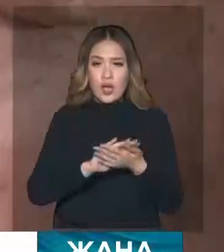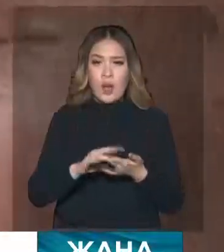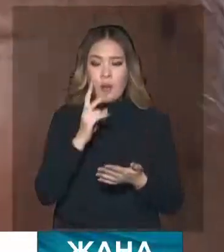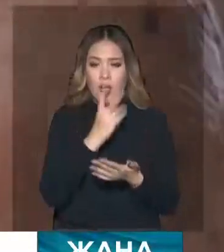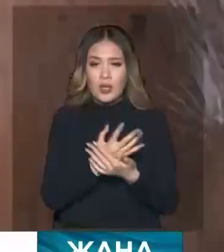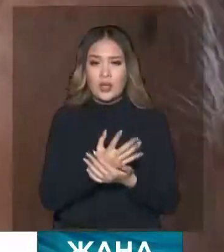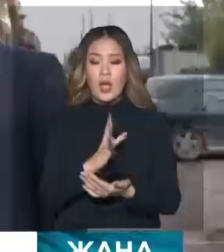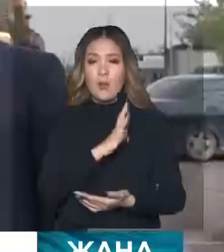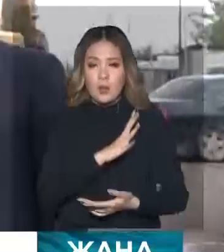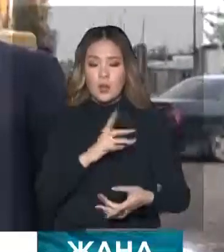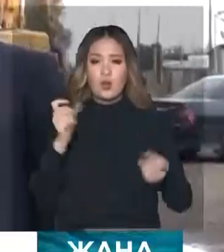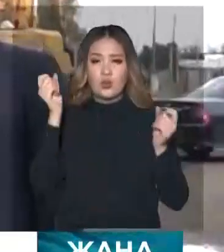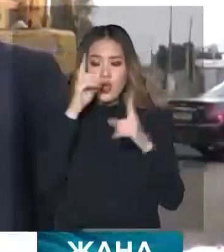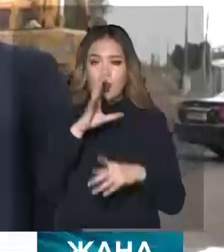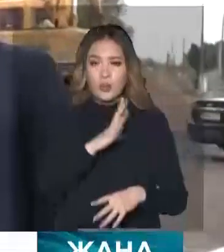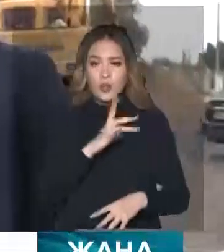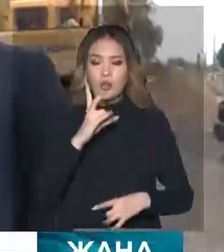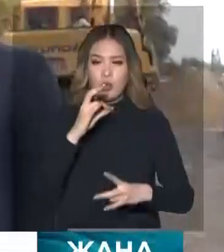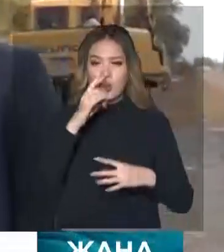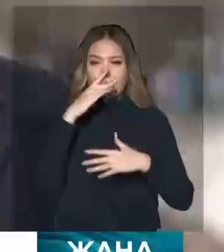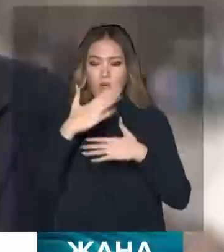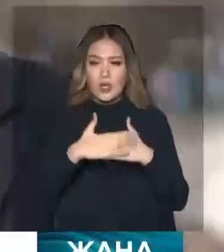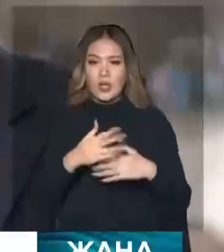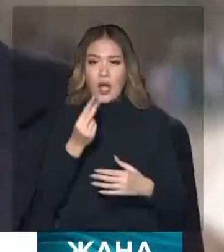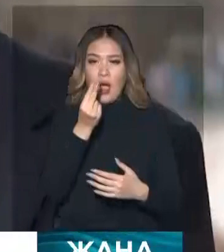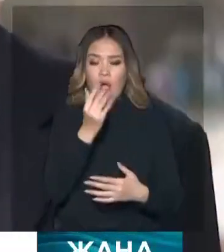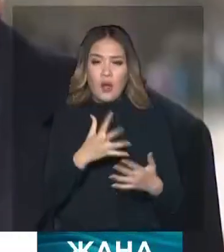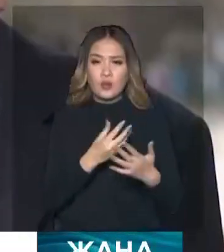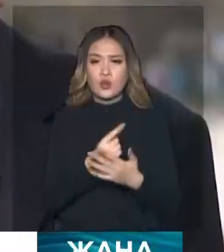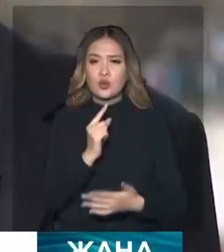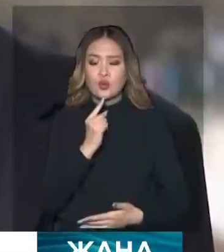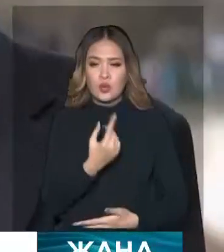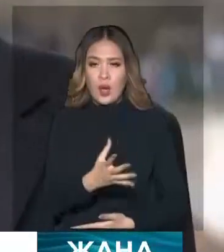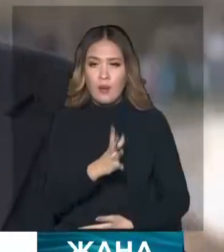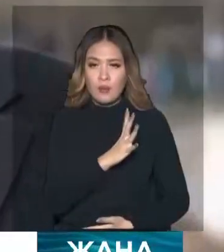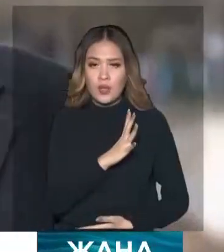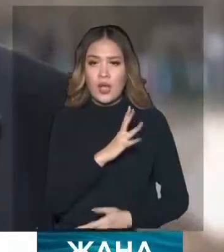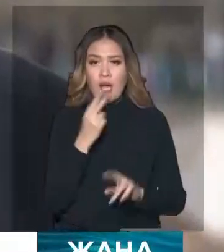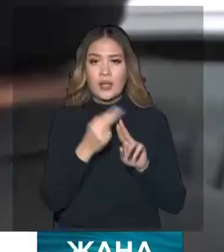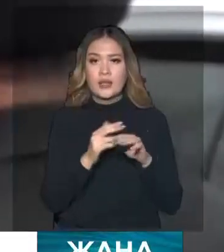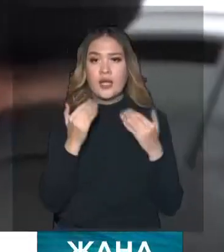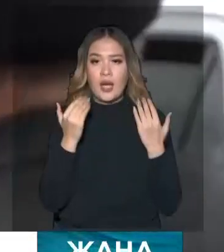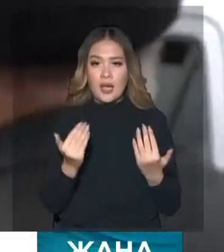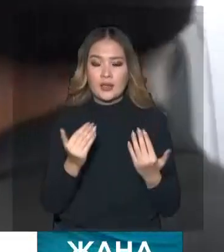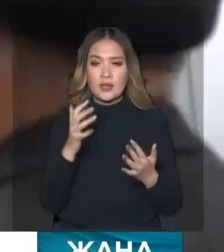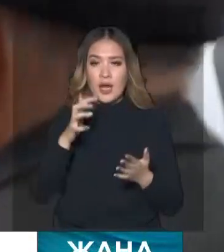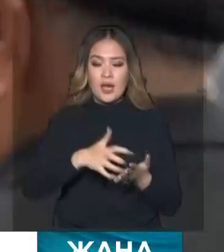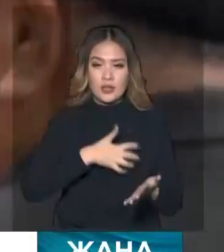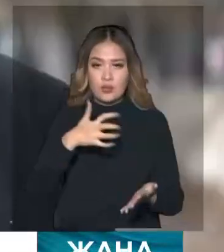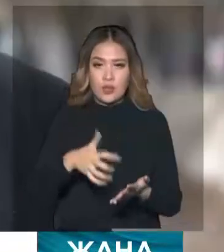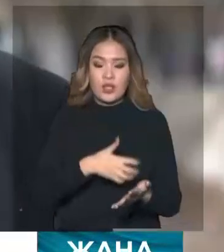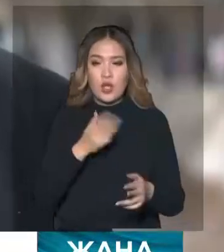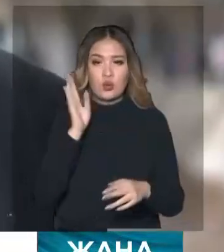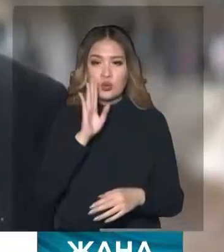жететин бар аныктап койгон. Бирок быйылга дейин сол акча жагынан кыйын болуп, акча каралмай энди каралып, неге казып атыр? Суу